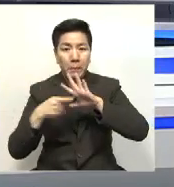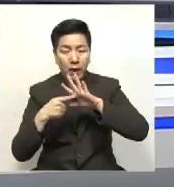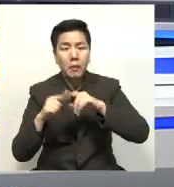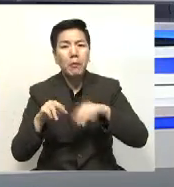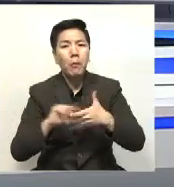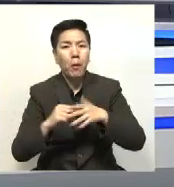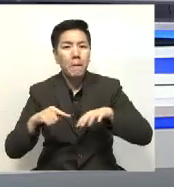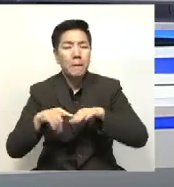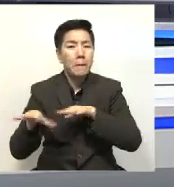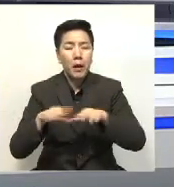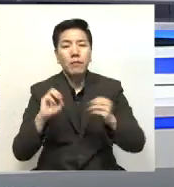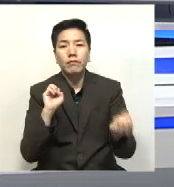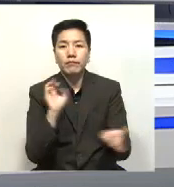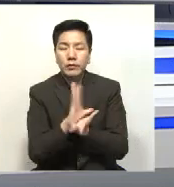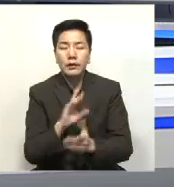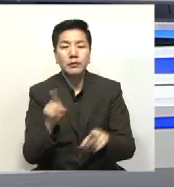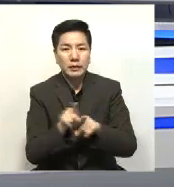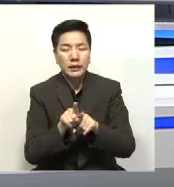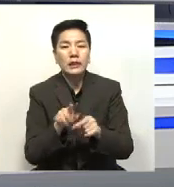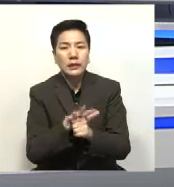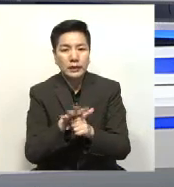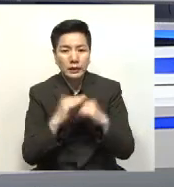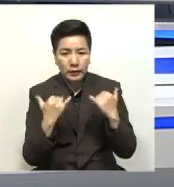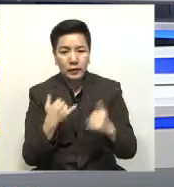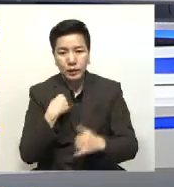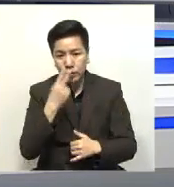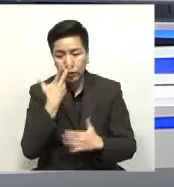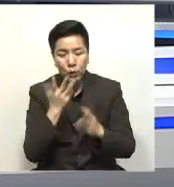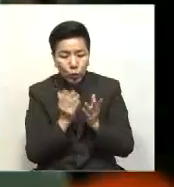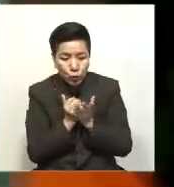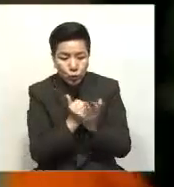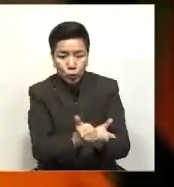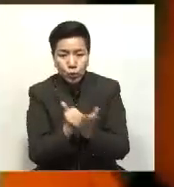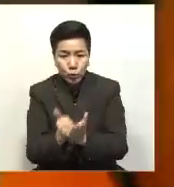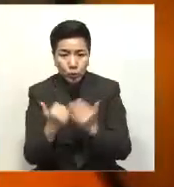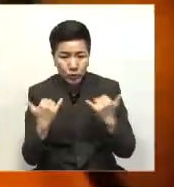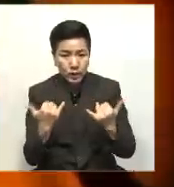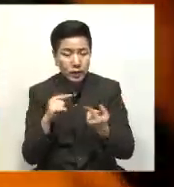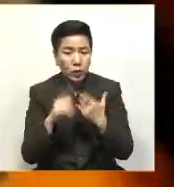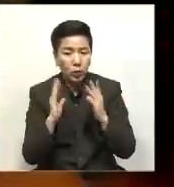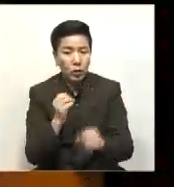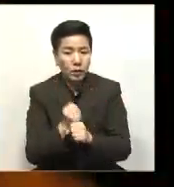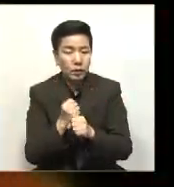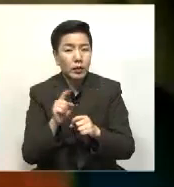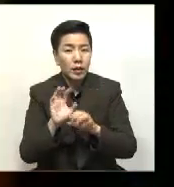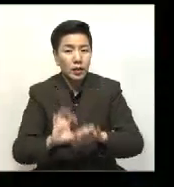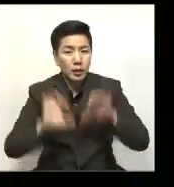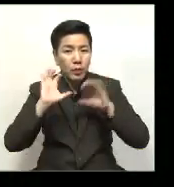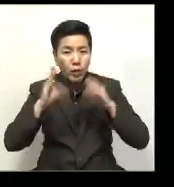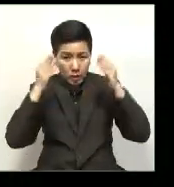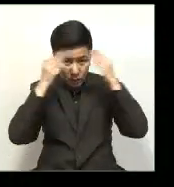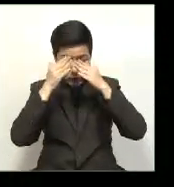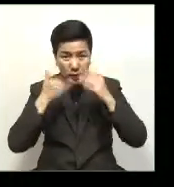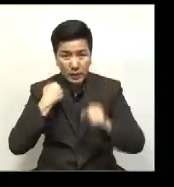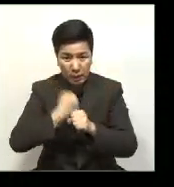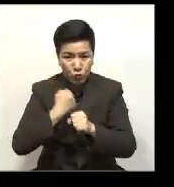เป็นการสร้างความเสียหายได้ในระดับนึงค่ะมาดูการให้ความช่วยเหลือกันก่อนนะคะซึ่งขณะนี้รัฐบาลอินโดนีเซียยัง